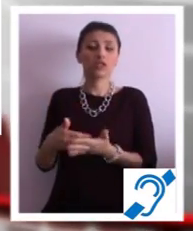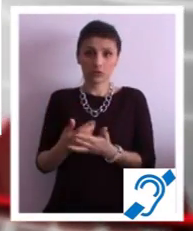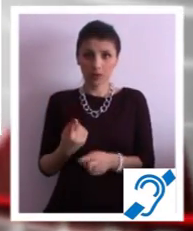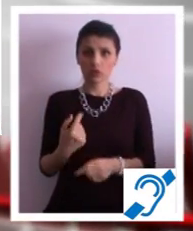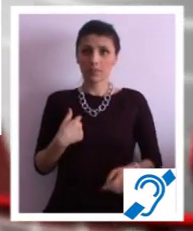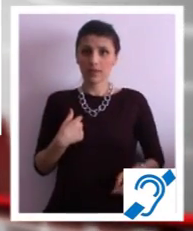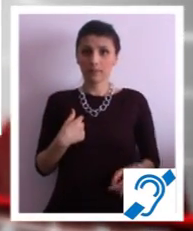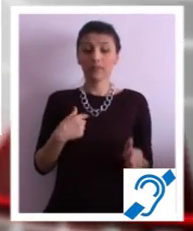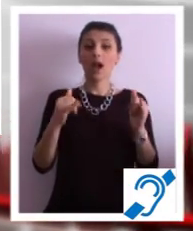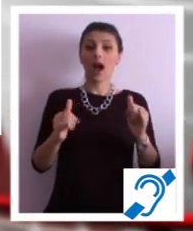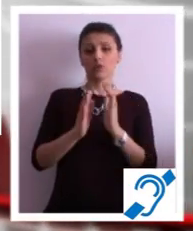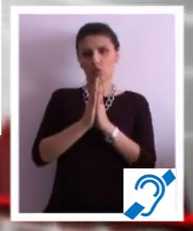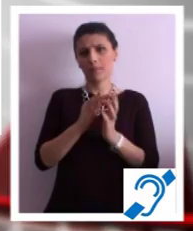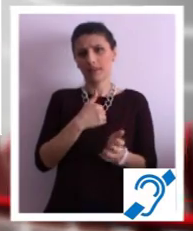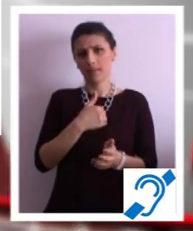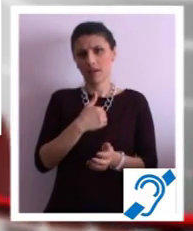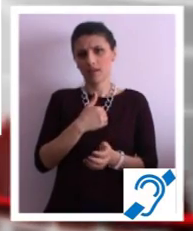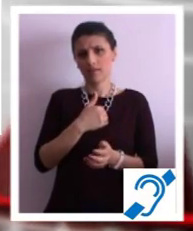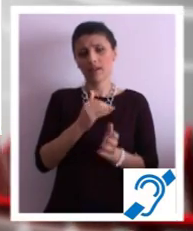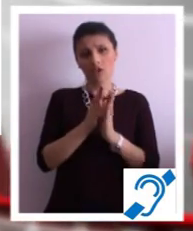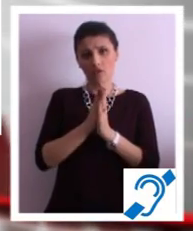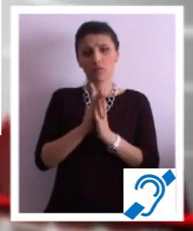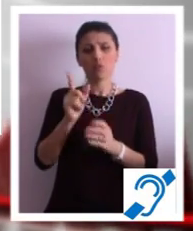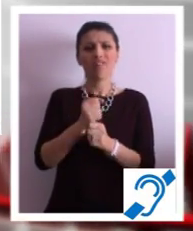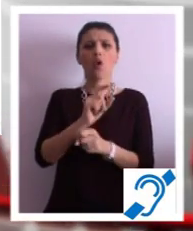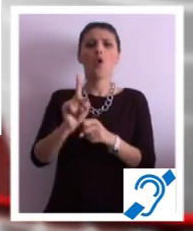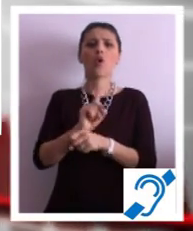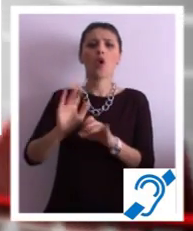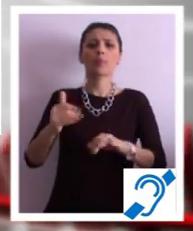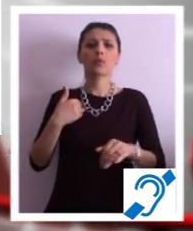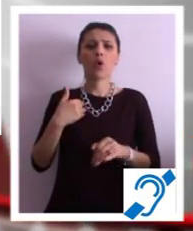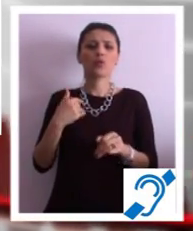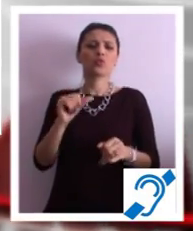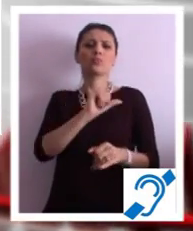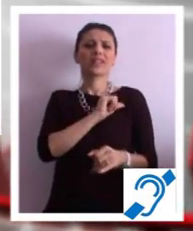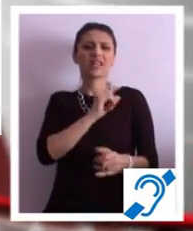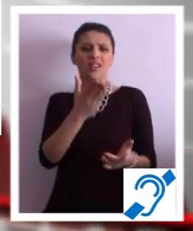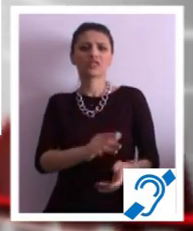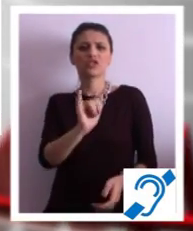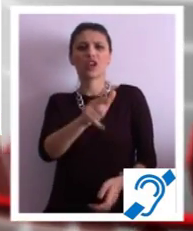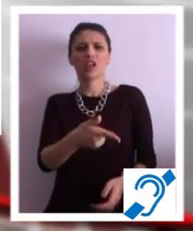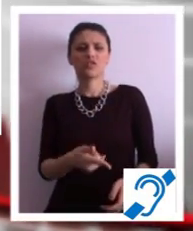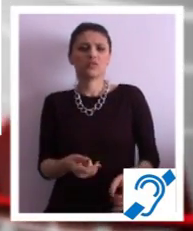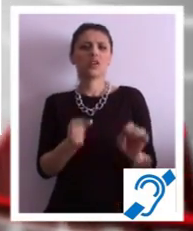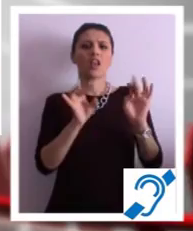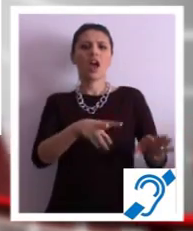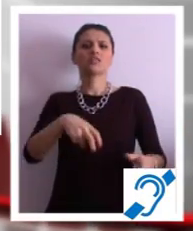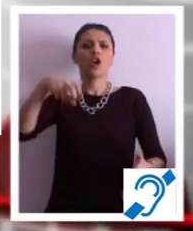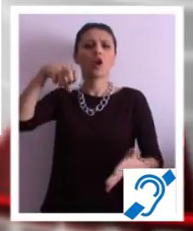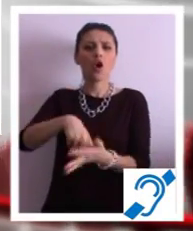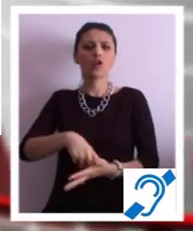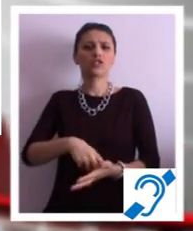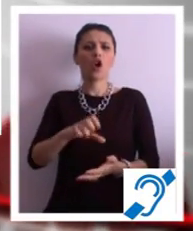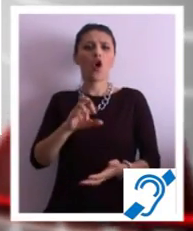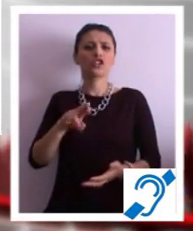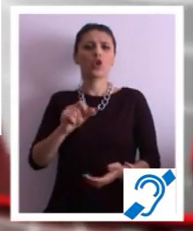Domne, deci asta e rugămintea mea, asta, de să nu se mai facă ore cu copilul meu. Nu contează că lasă cu nota minimă,